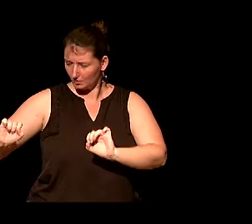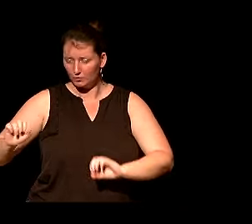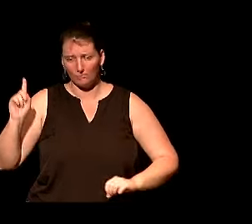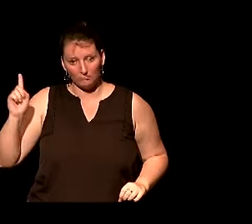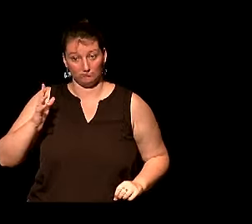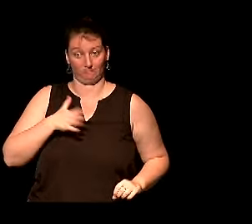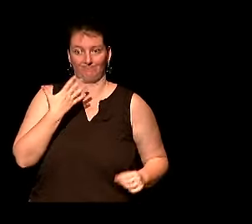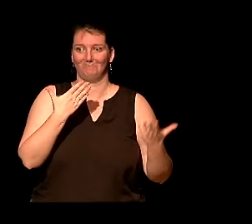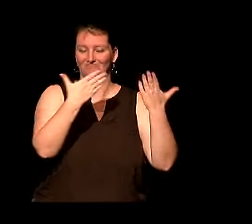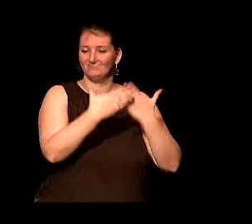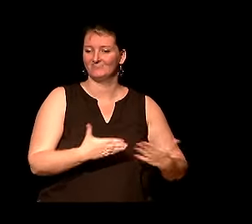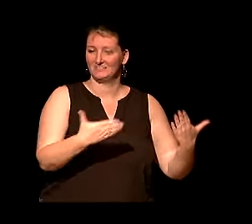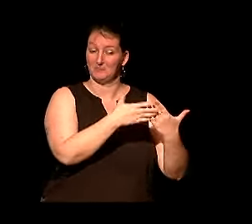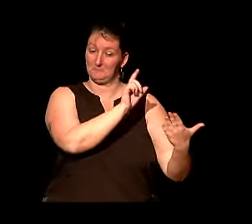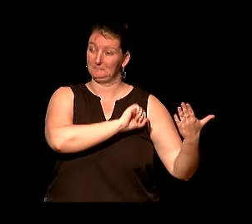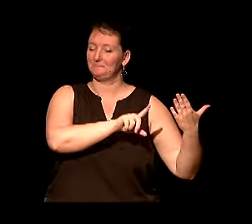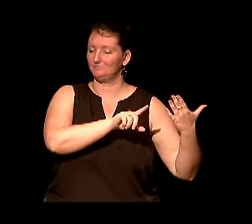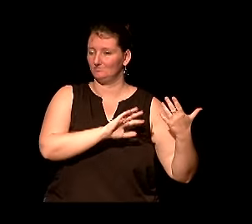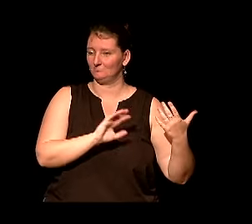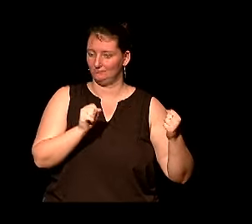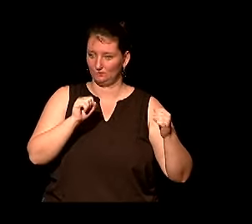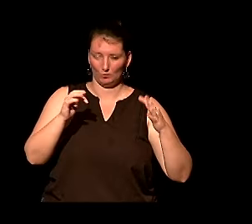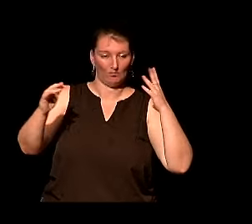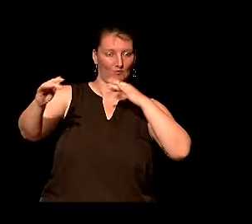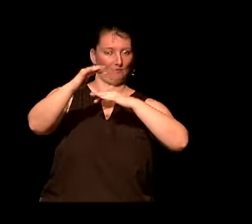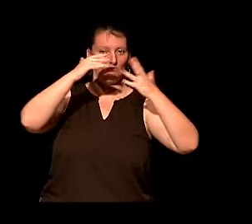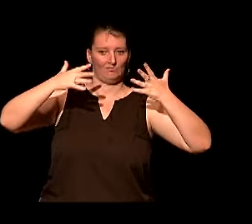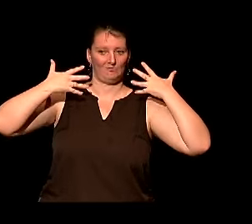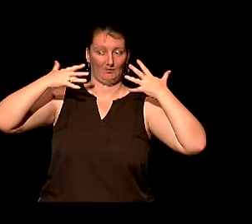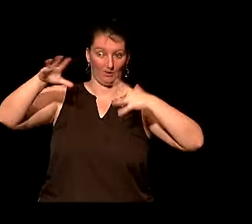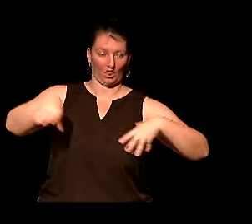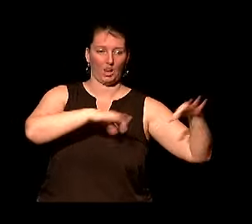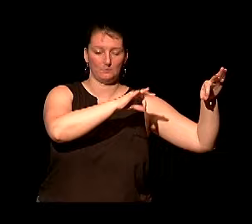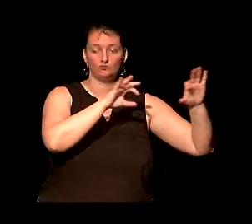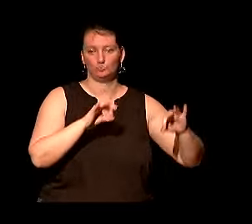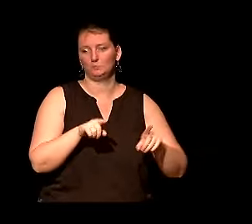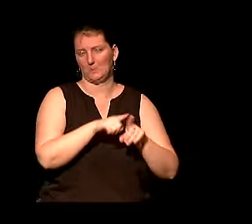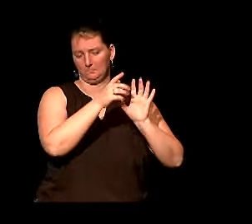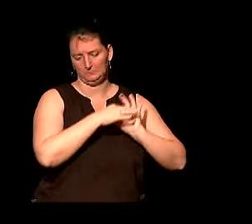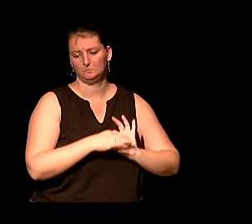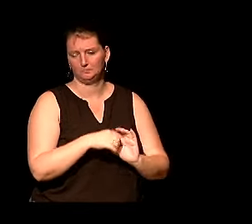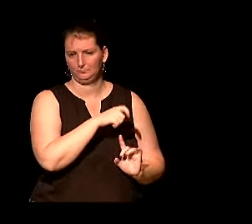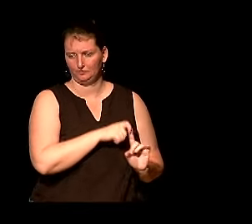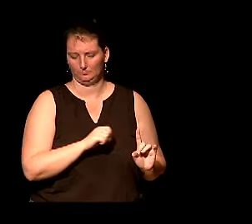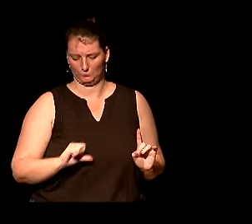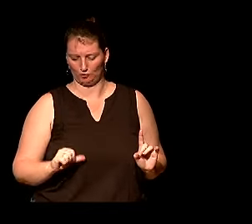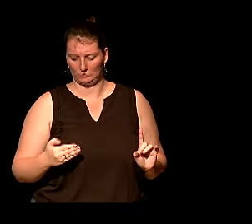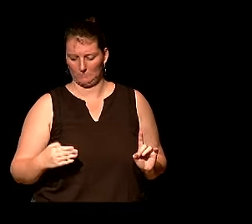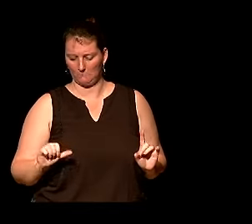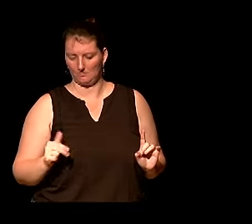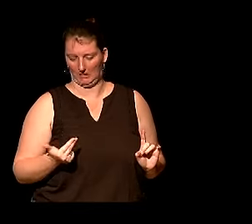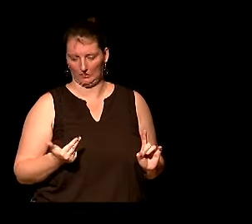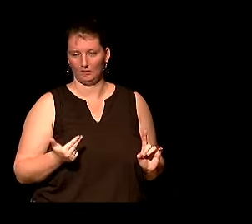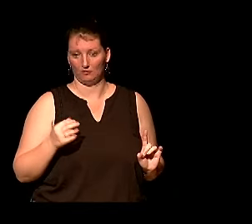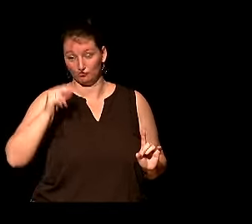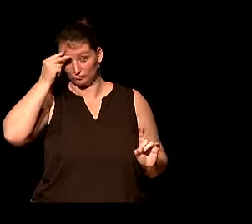au cinémascope, de la même façon, dit-il à propos d'Anthony Mann, que Cézanne voulait le peindre, hein,